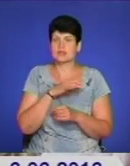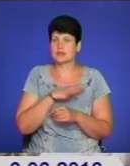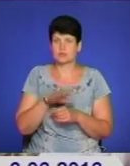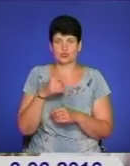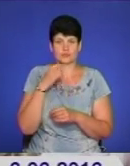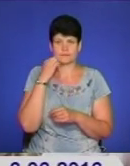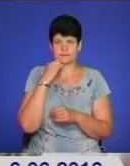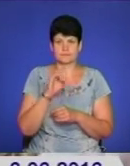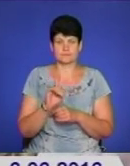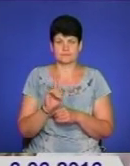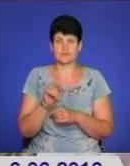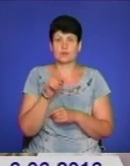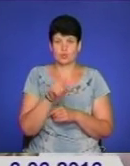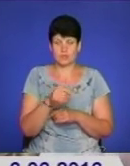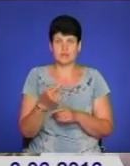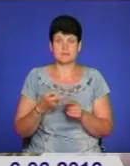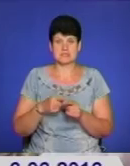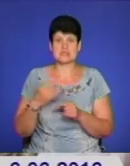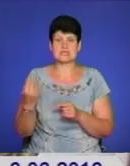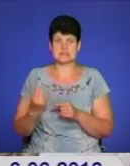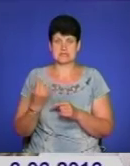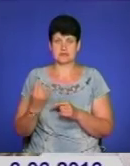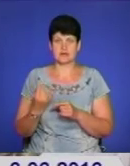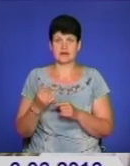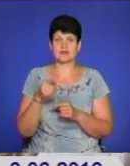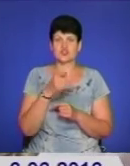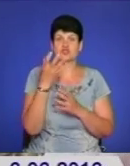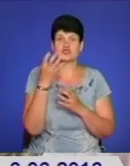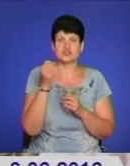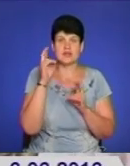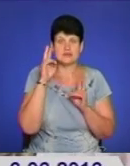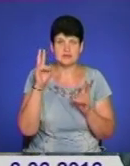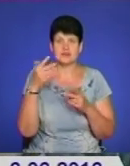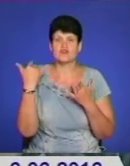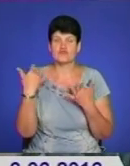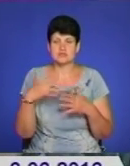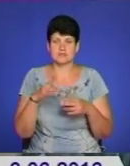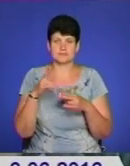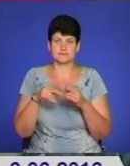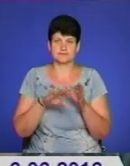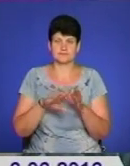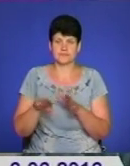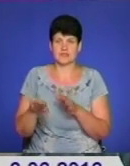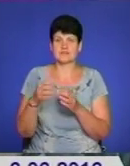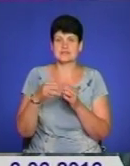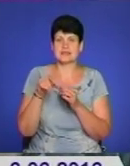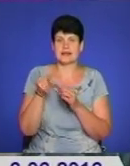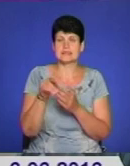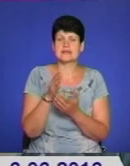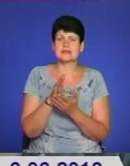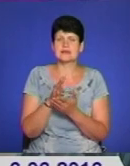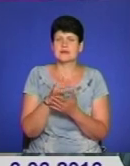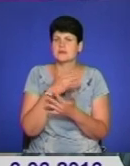похилого, бо їм це цікаво. Ці ще не знають, а ті вже прийшли то. Всередині є